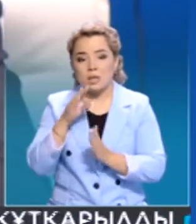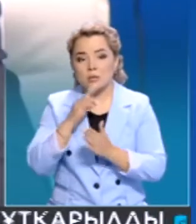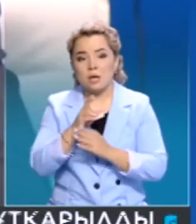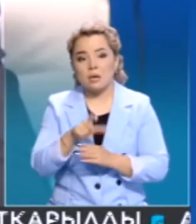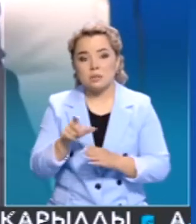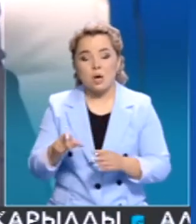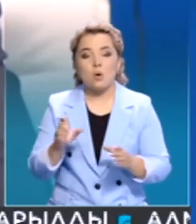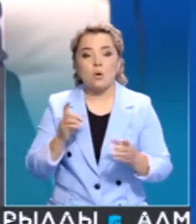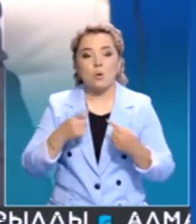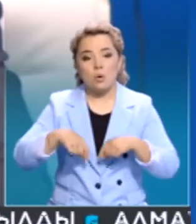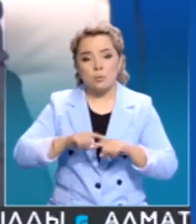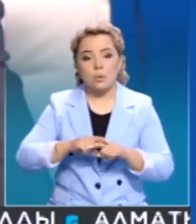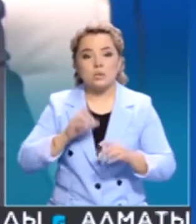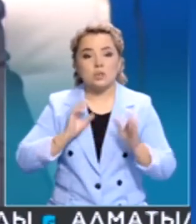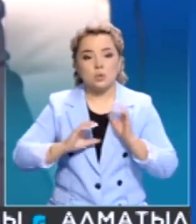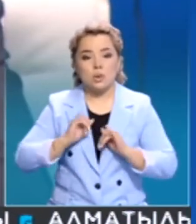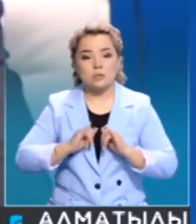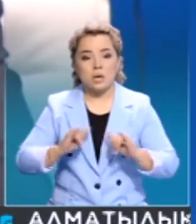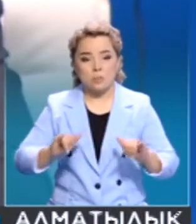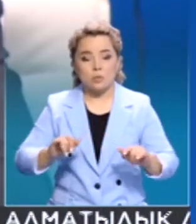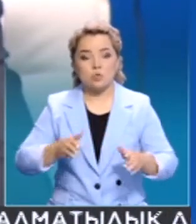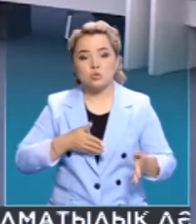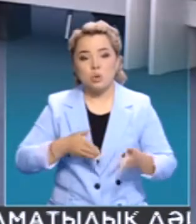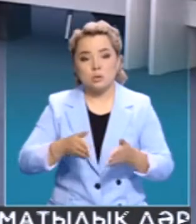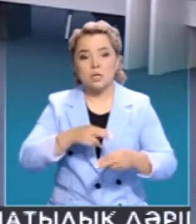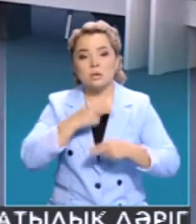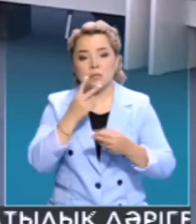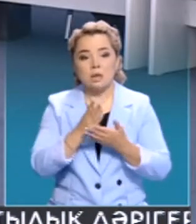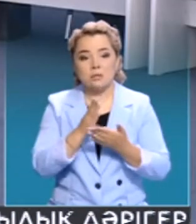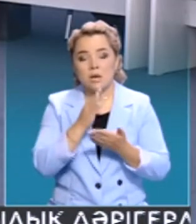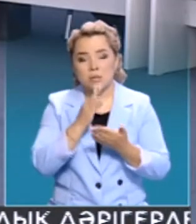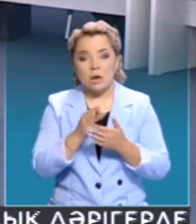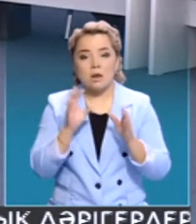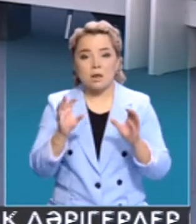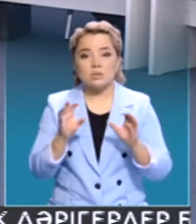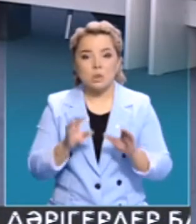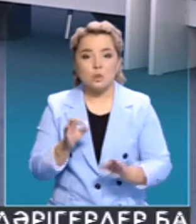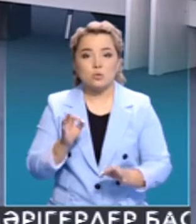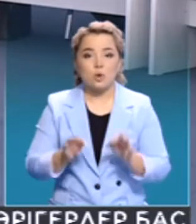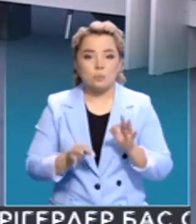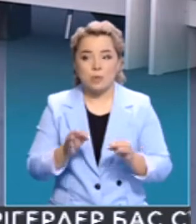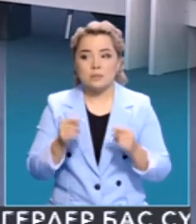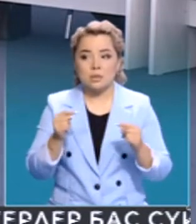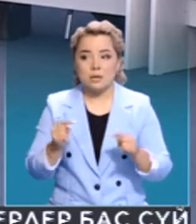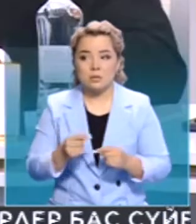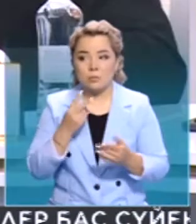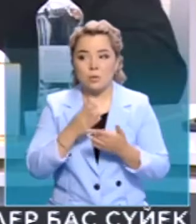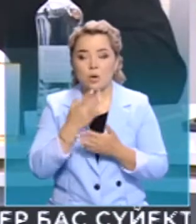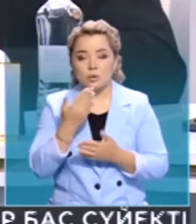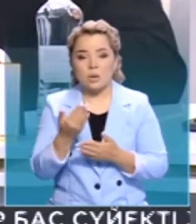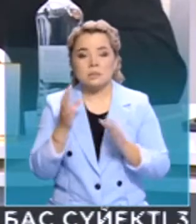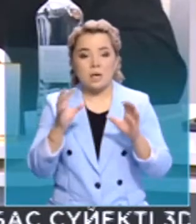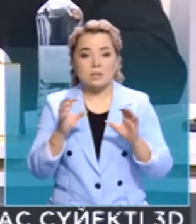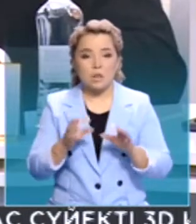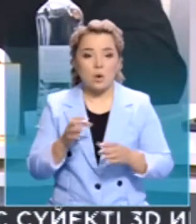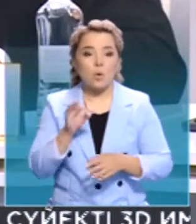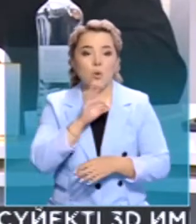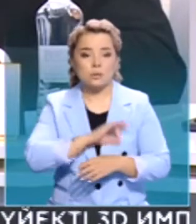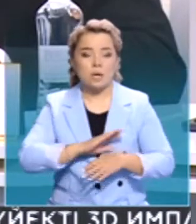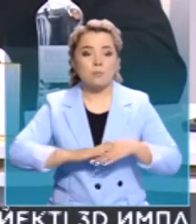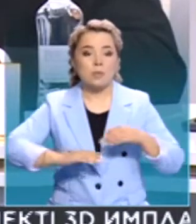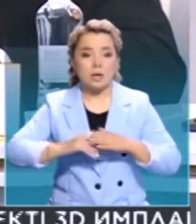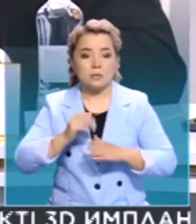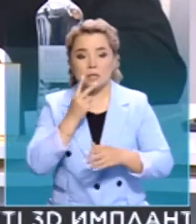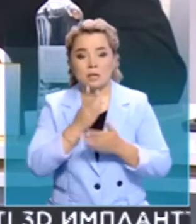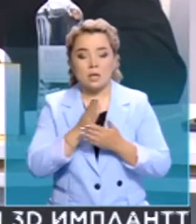kugam instituttarının kızmetin damıtuu joldarı nazardan tıs kalmat. Konstitucialık normalarga säykes ulttuk zaŋnama men koldanu